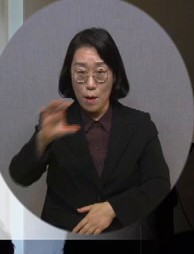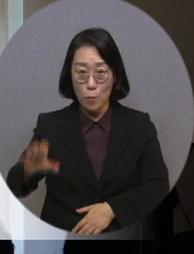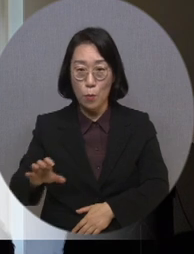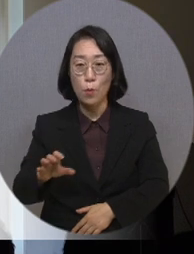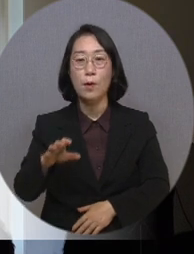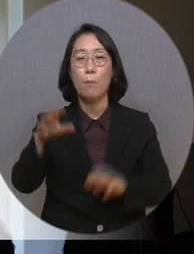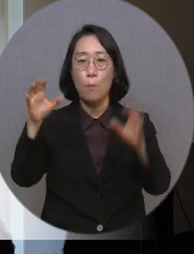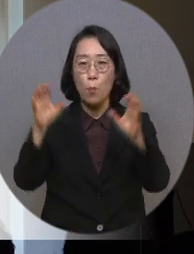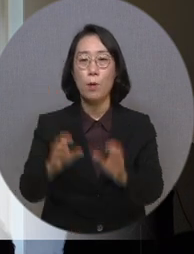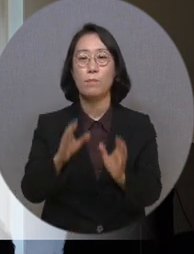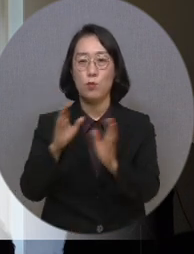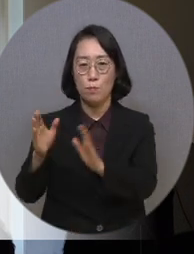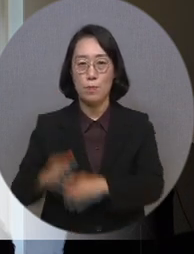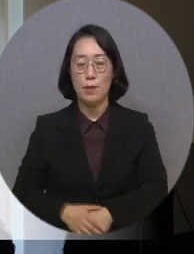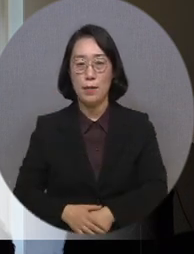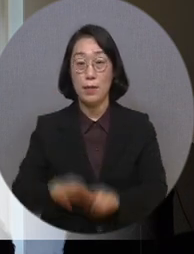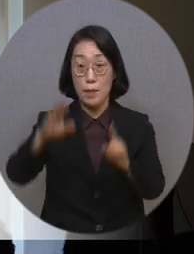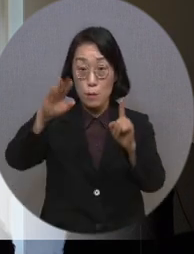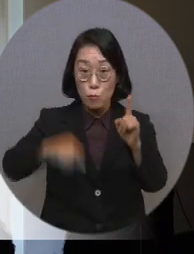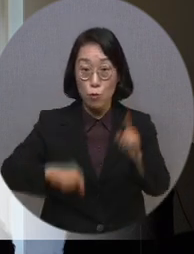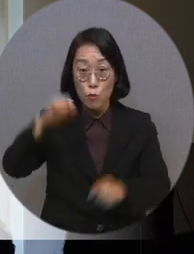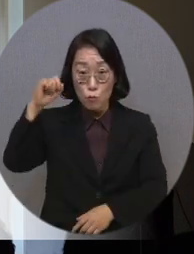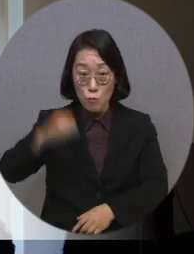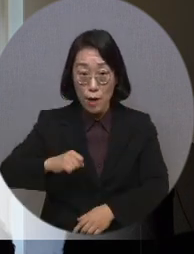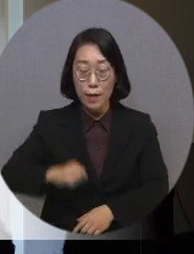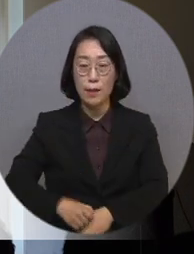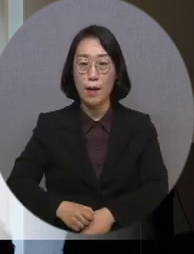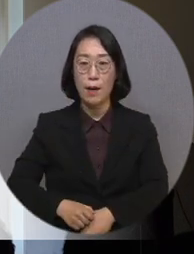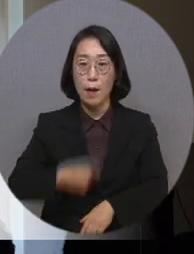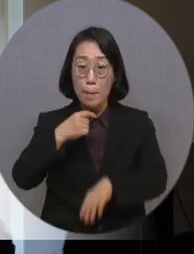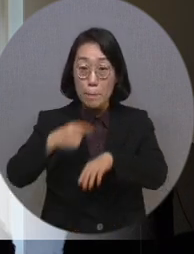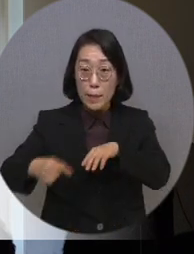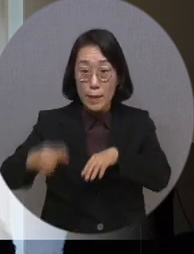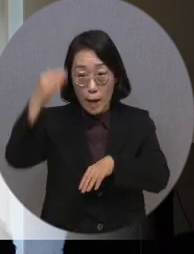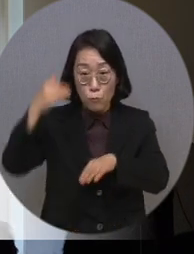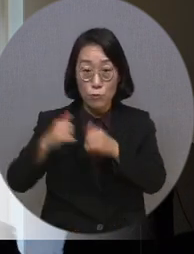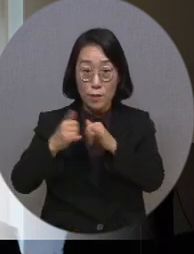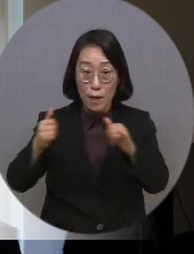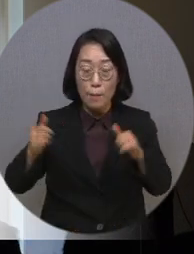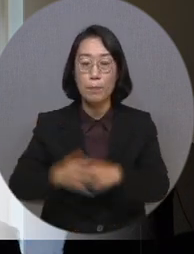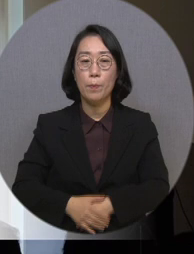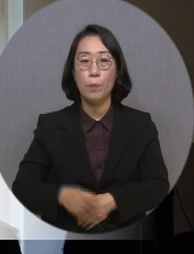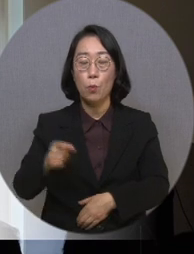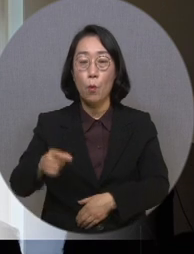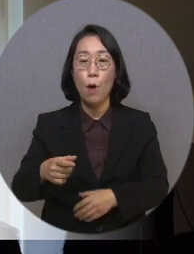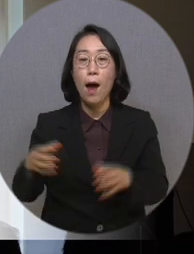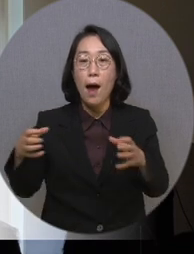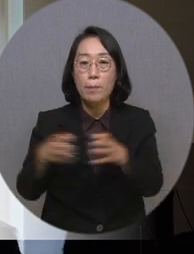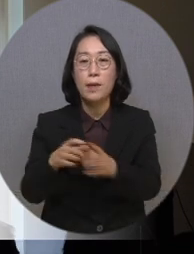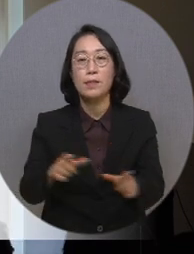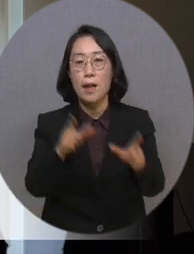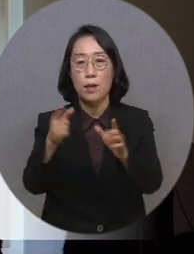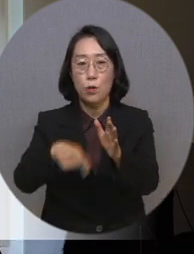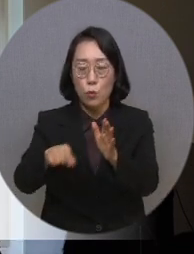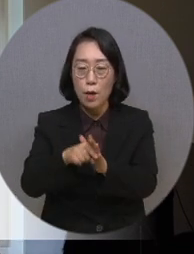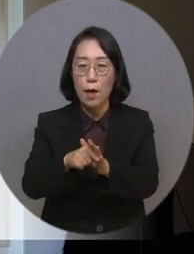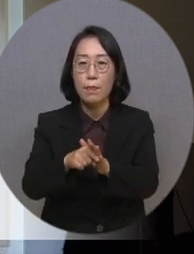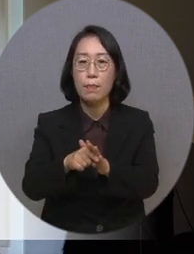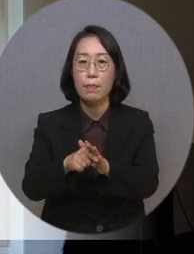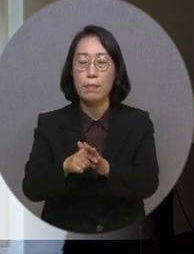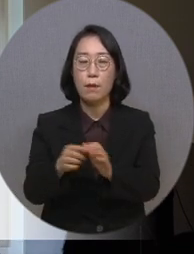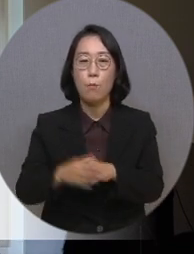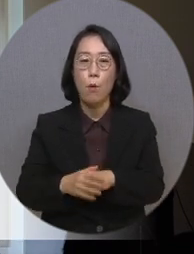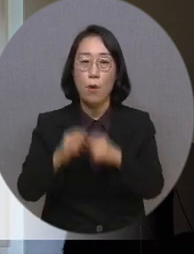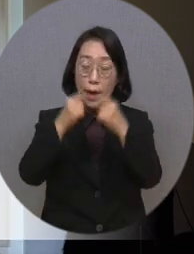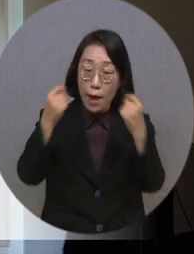준비했습니다. 일부에서는 우크라이나 고려인 피난 동포와 충남에서 함께 살기 위한 시간으로 개인